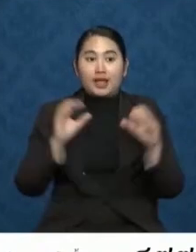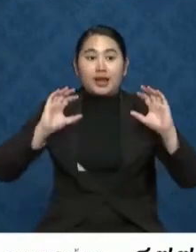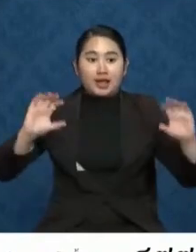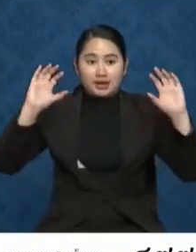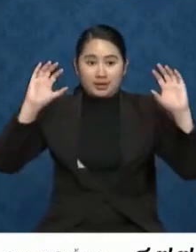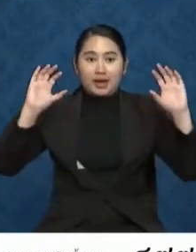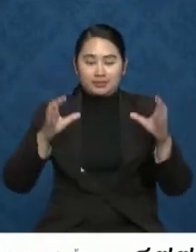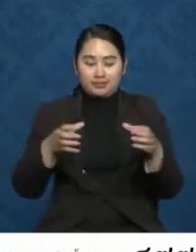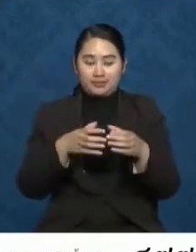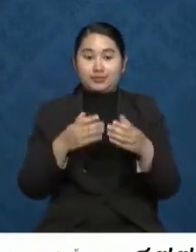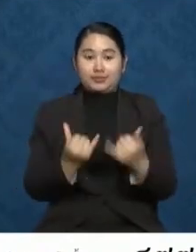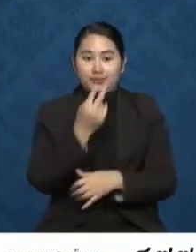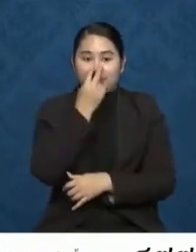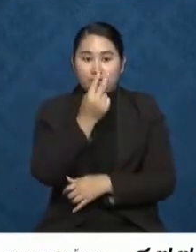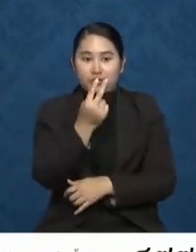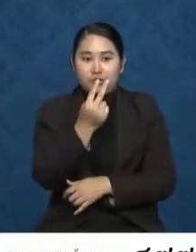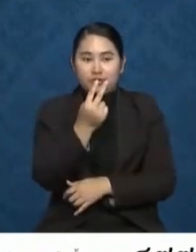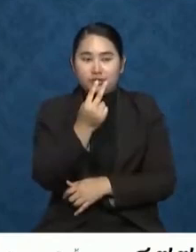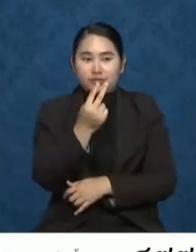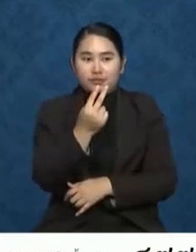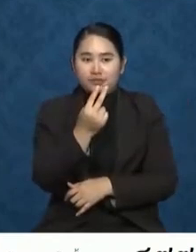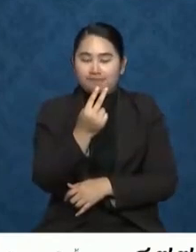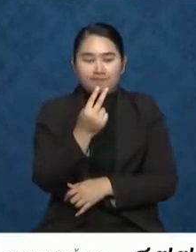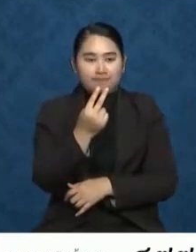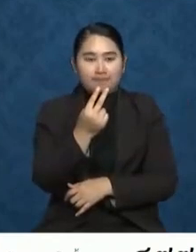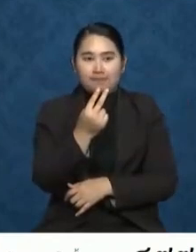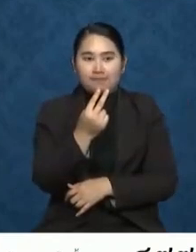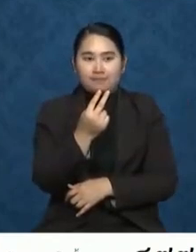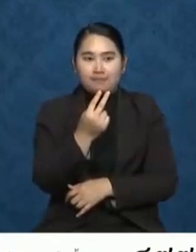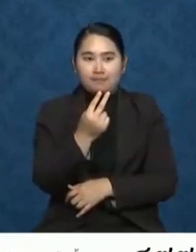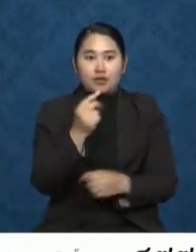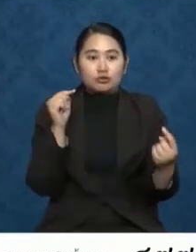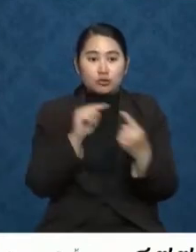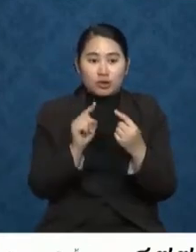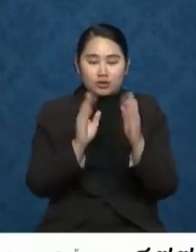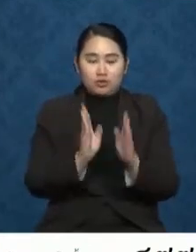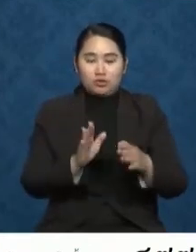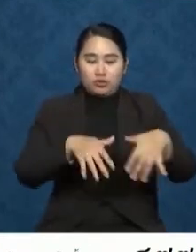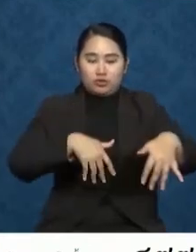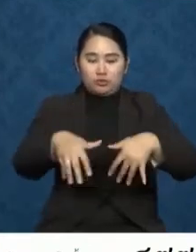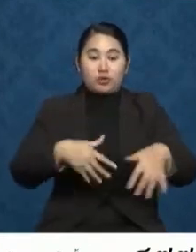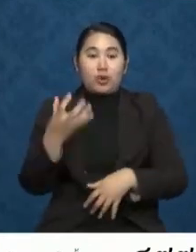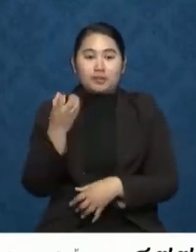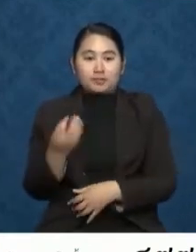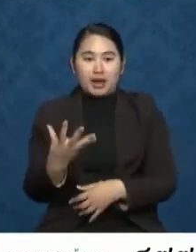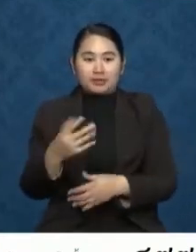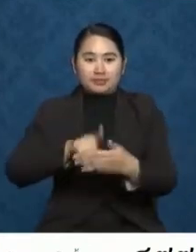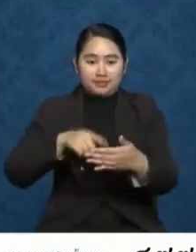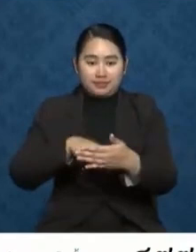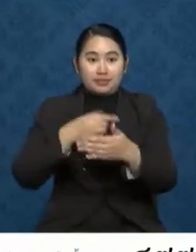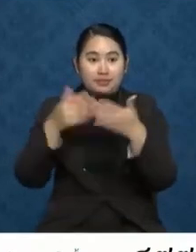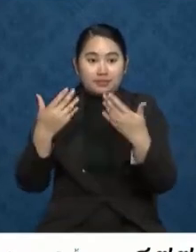ดนี้จะดูเสมือนว่าถึงแม้ว่าจะดูว่าไม่ได้มาจากเจตนารมณ์โดยตรงของประชาชนโดยส่วนใหญ่ภายหลังผลการเลือกตั้งออกม